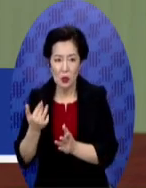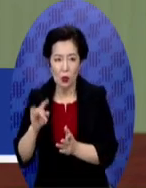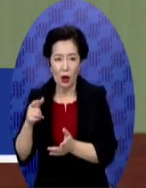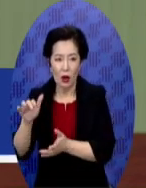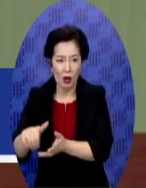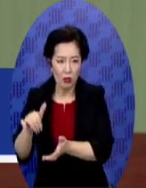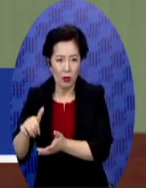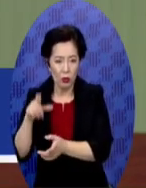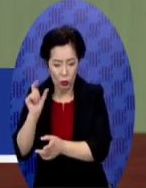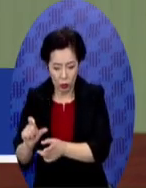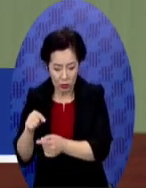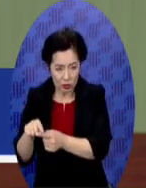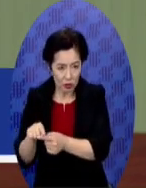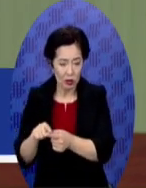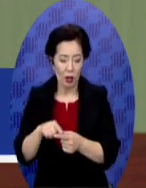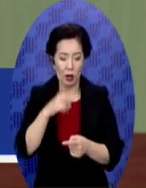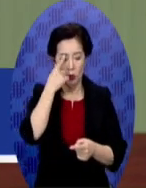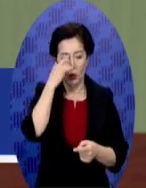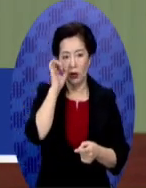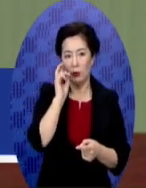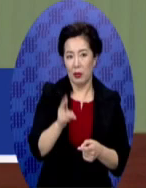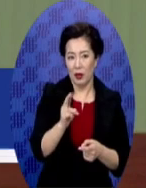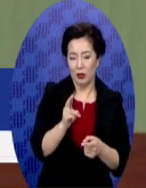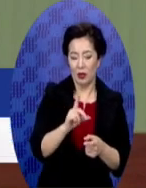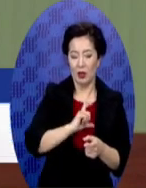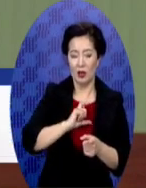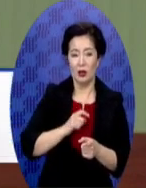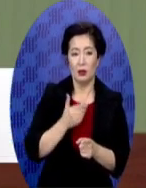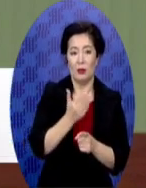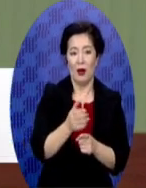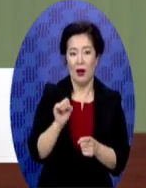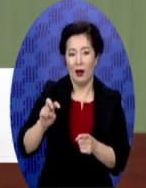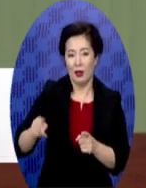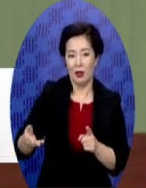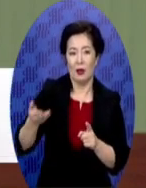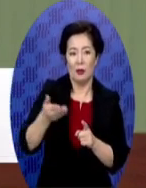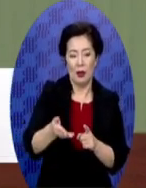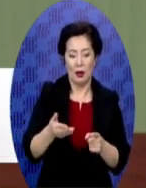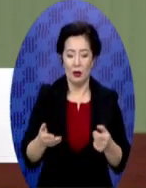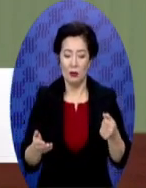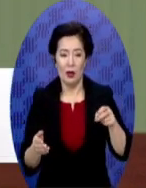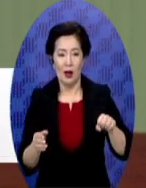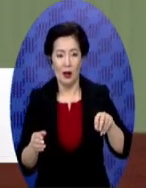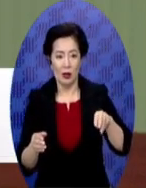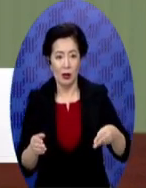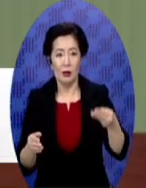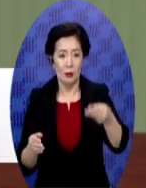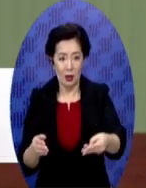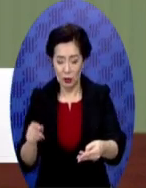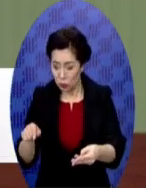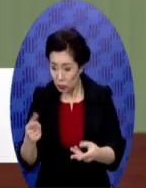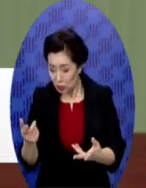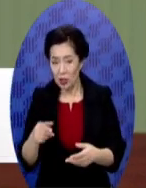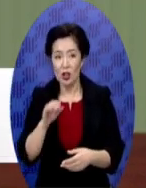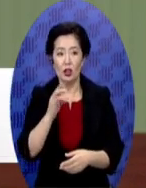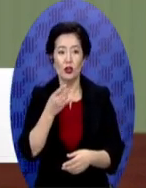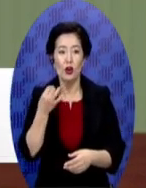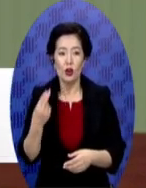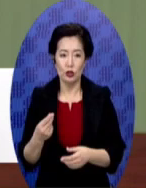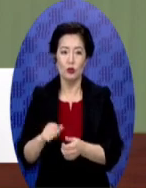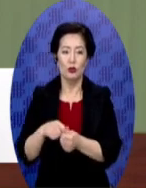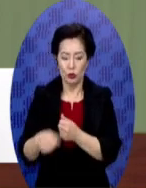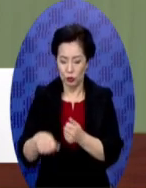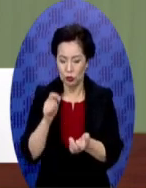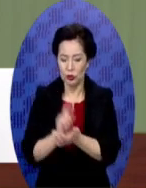байгаа этгээд, Монгол банк түүнээс эрх олгосон арилжааны банкнд алт тушаасан этгээд бол энэ нөөцийн төлбөр төлөгч байна гэсэн энэ байр суурин